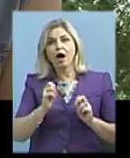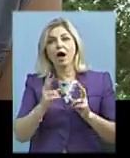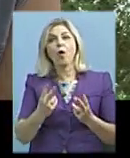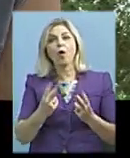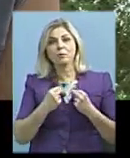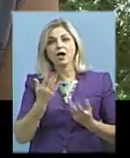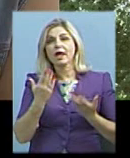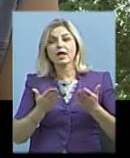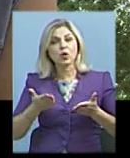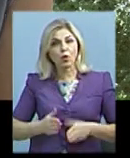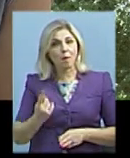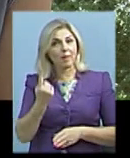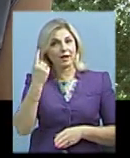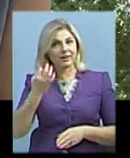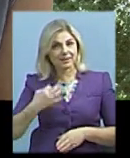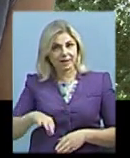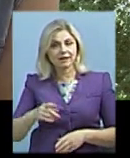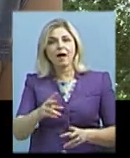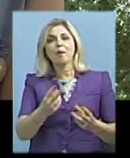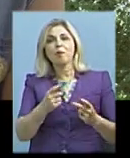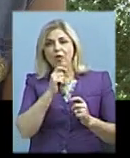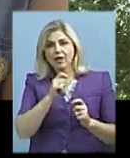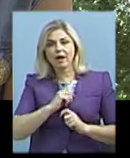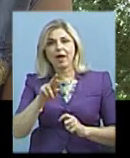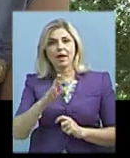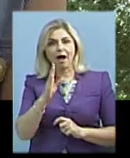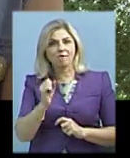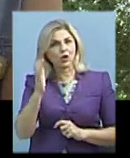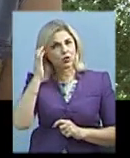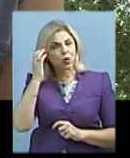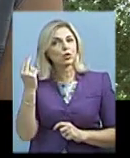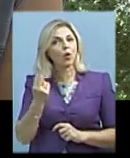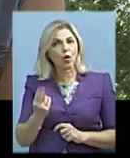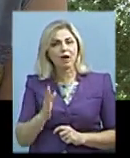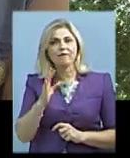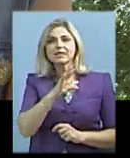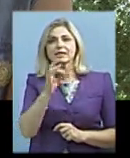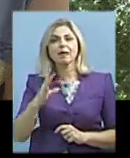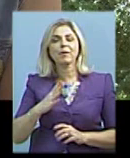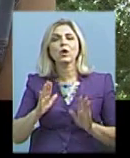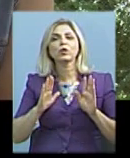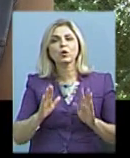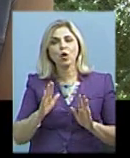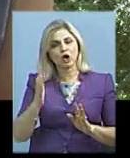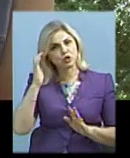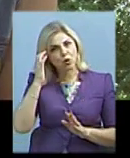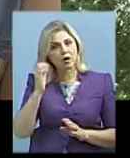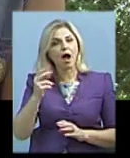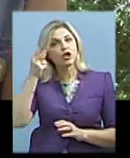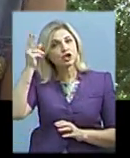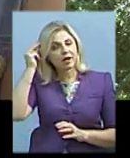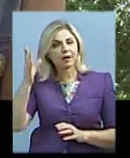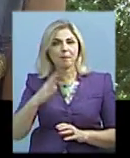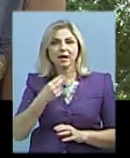народиться перший син, він подарує мені яву чорного кольору. У Союзі яви тільки червоні були, а в Чехії вони були різних